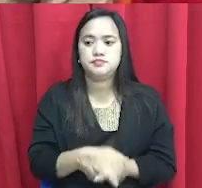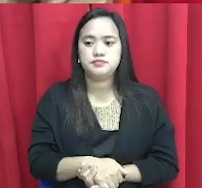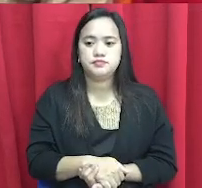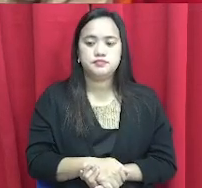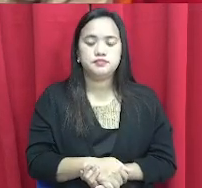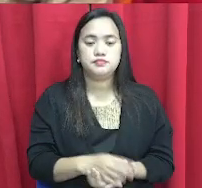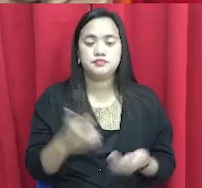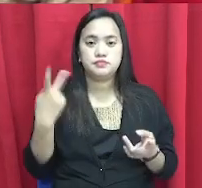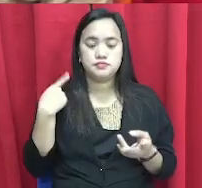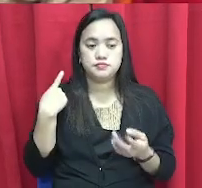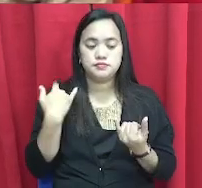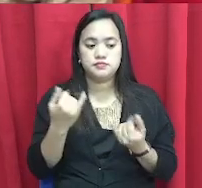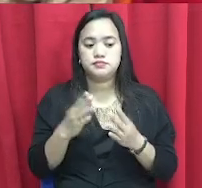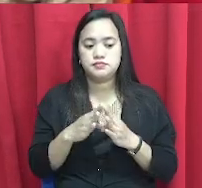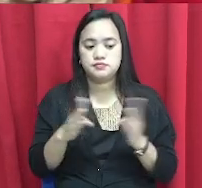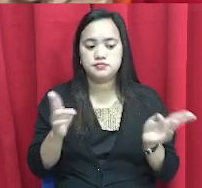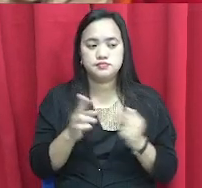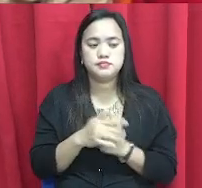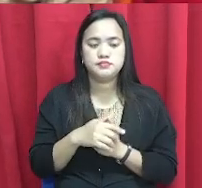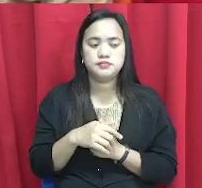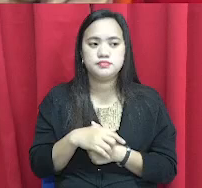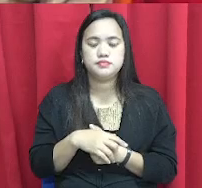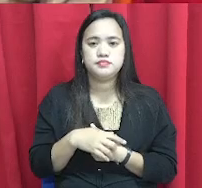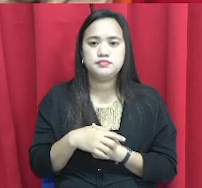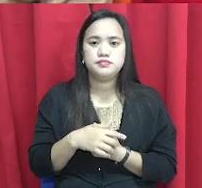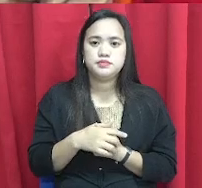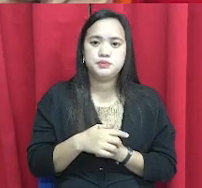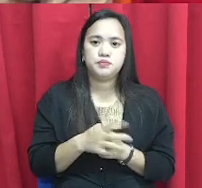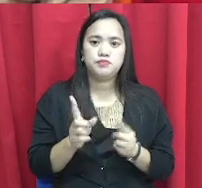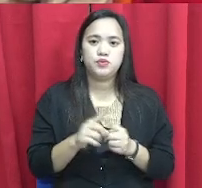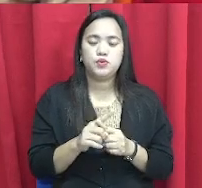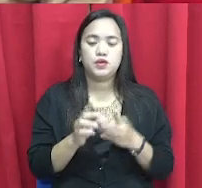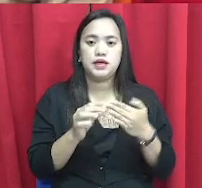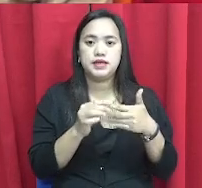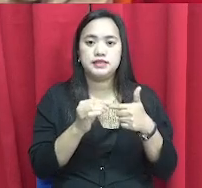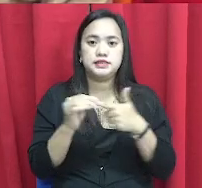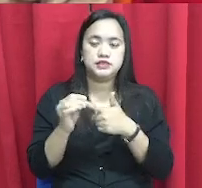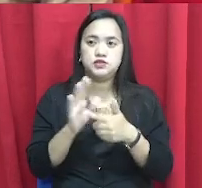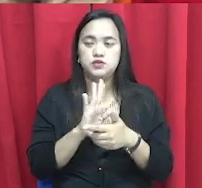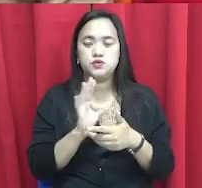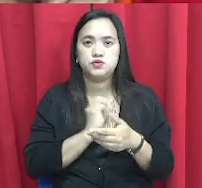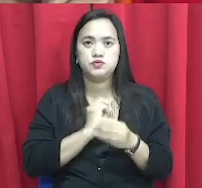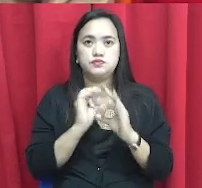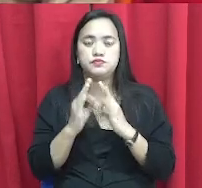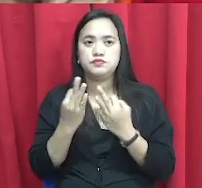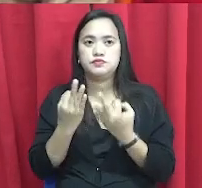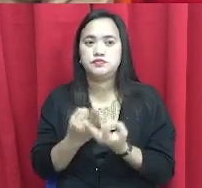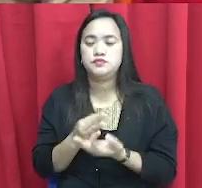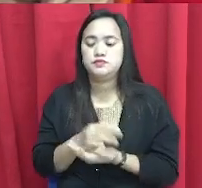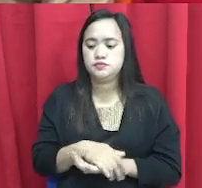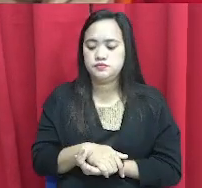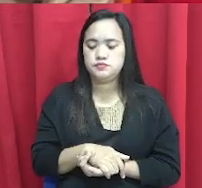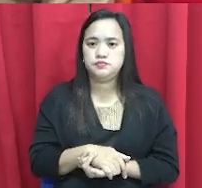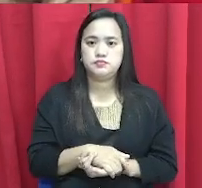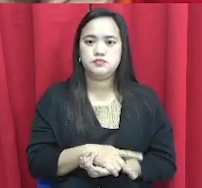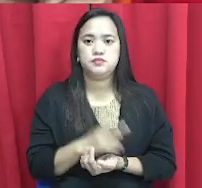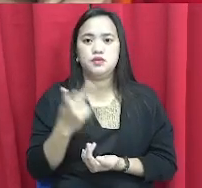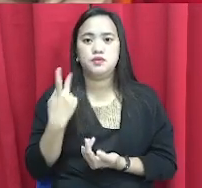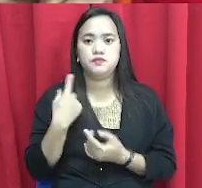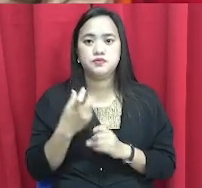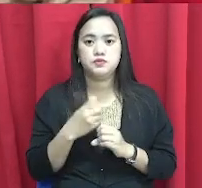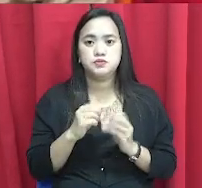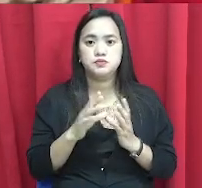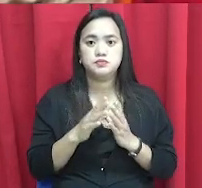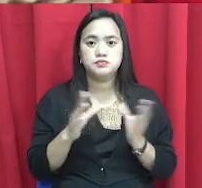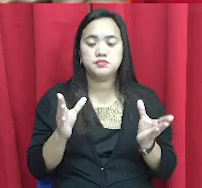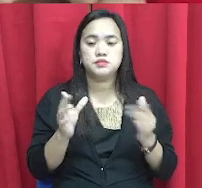ang ilad natin ang ating family sa Panginoon at Ah hindi lang tayo baka mamaya tayo Grabe ang Focus natin eh